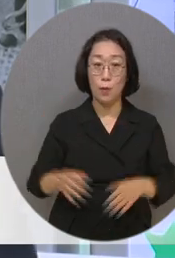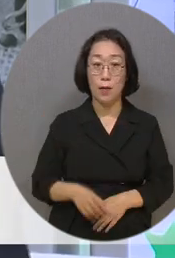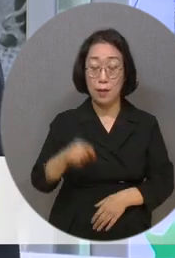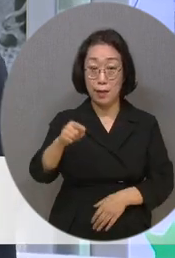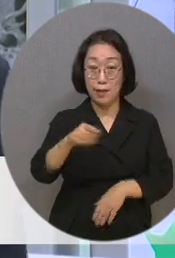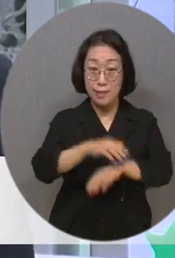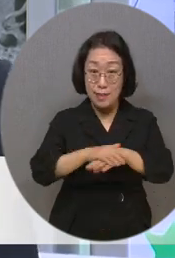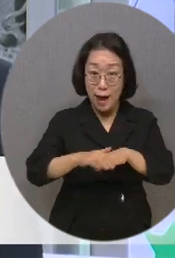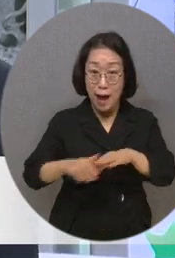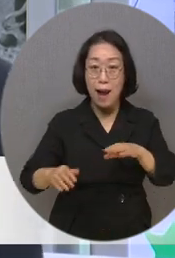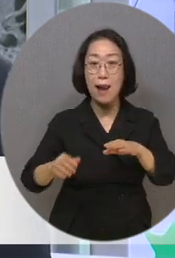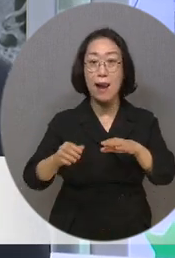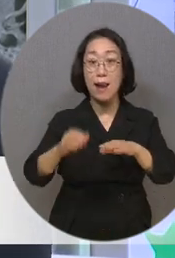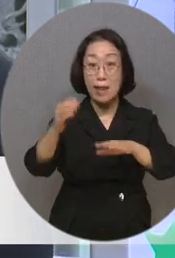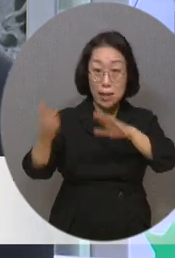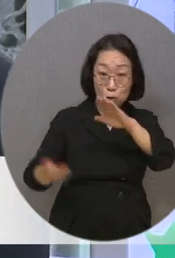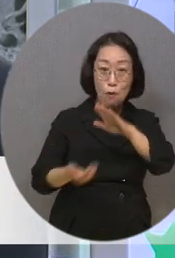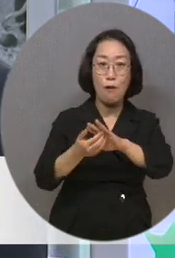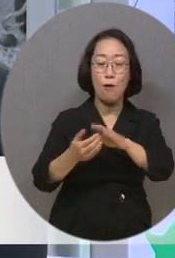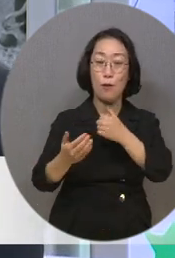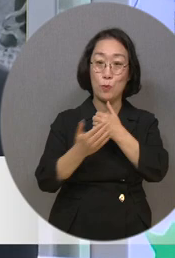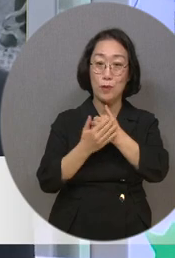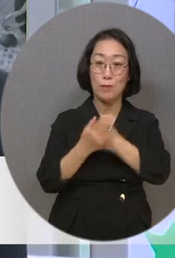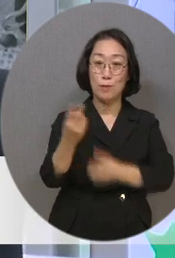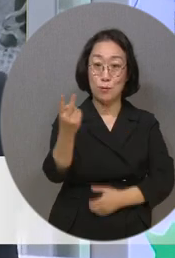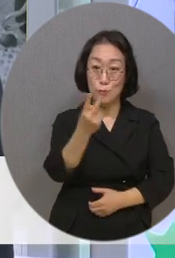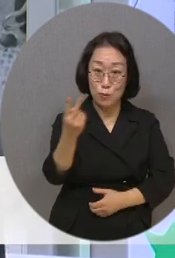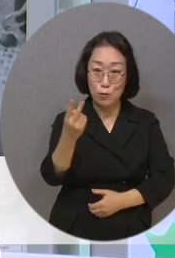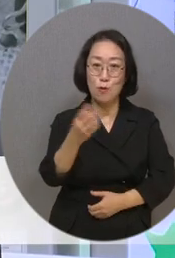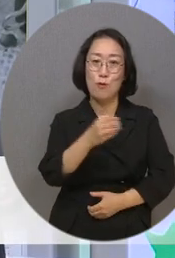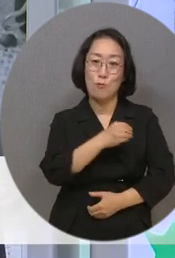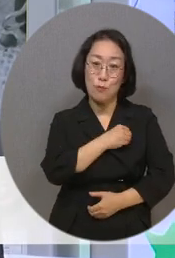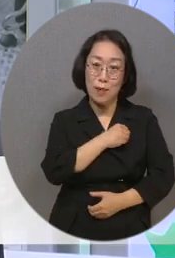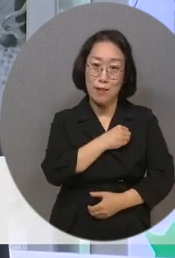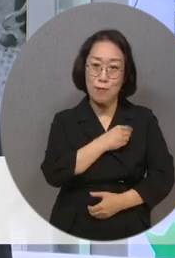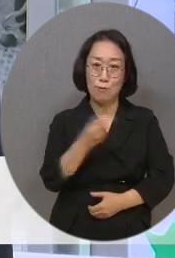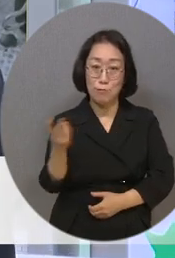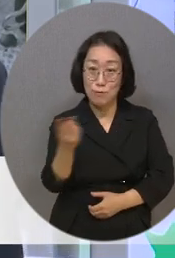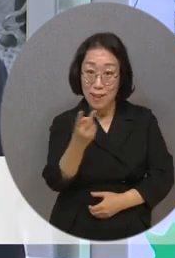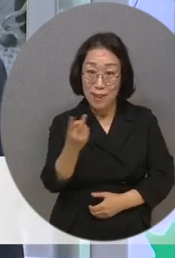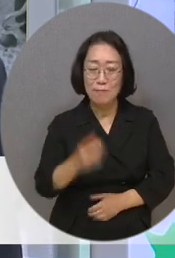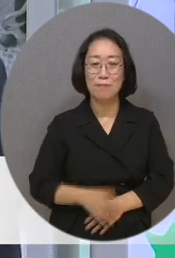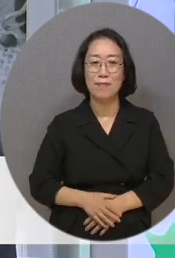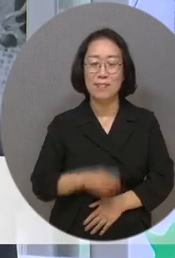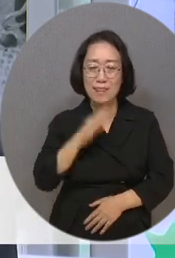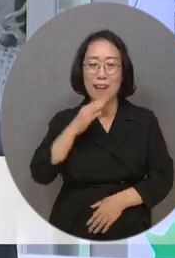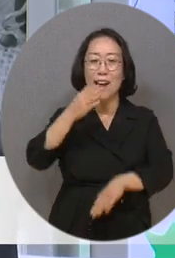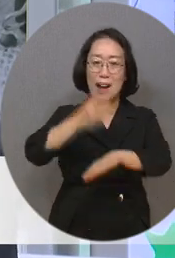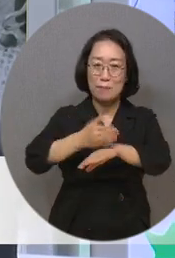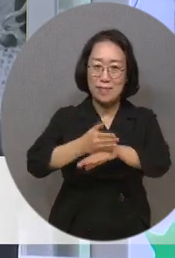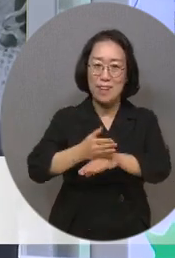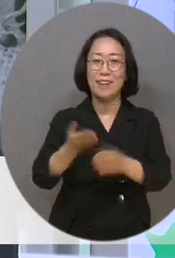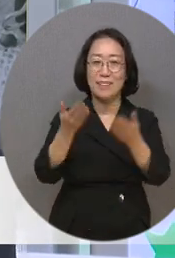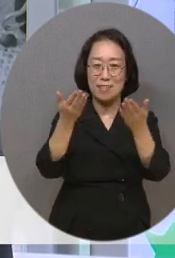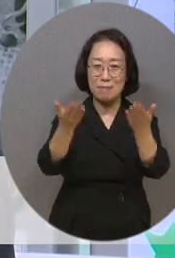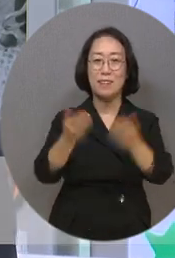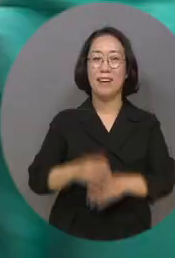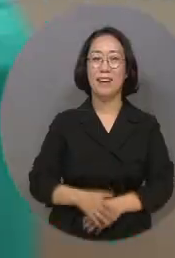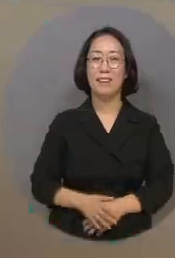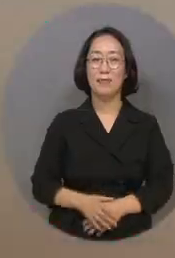이렇게 시원하게 풀어주신 우리 서병철 의원님과 김혜재 의원님께 다시 한번 감사의 말씀을